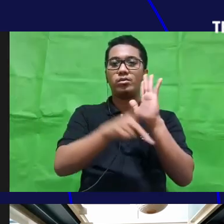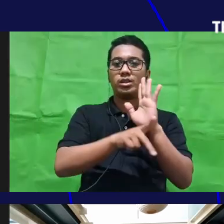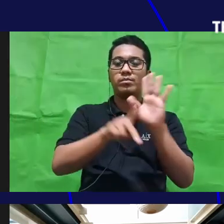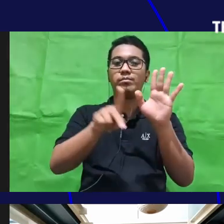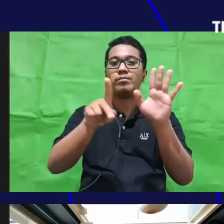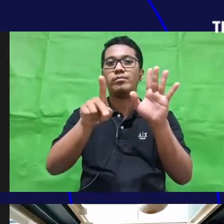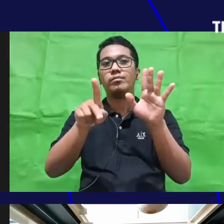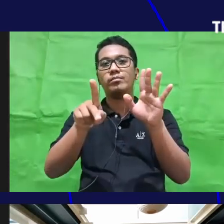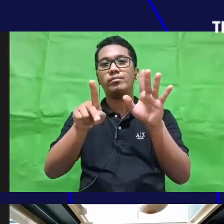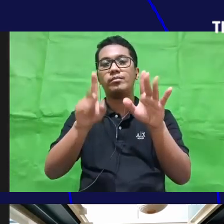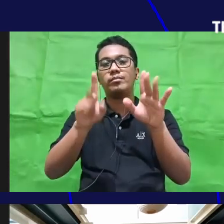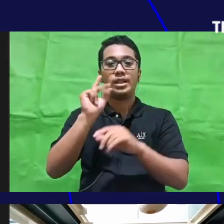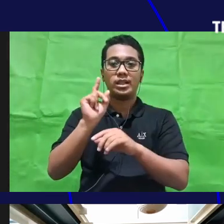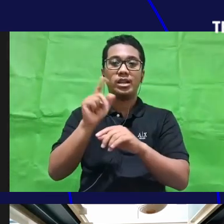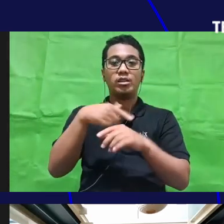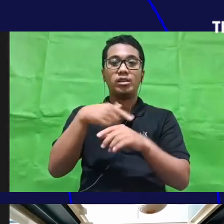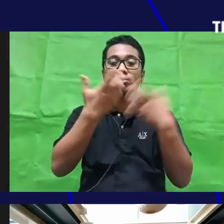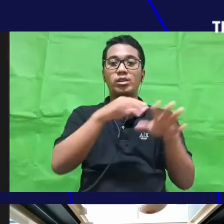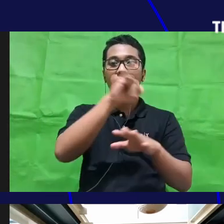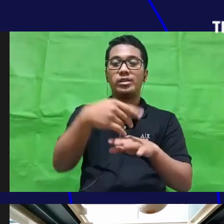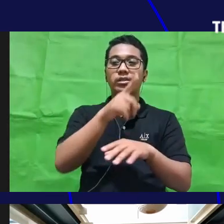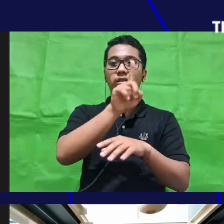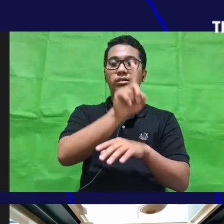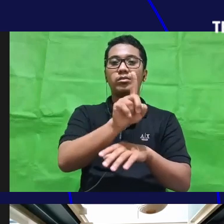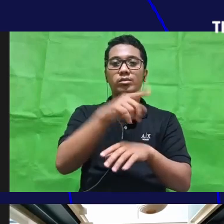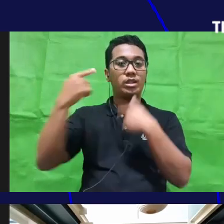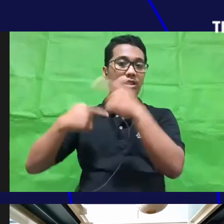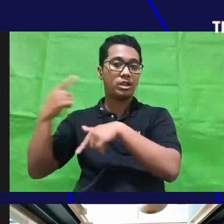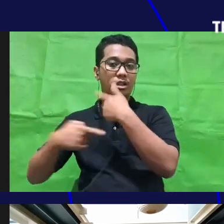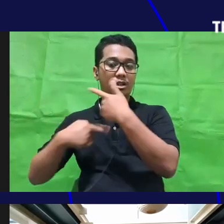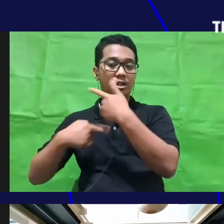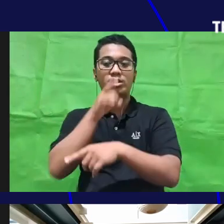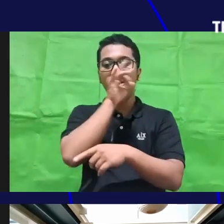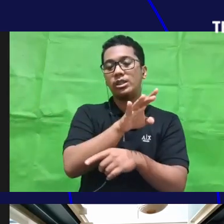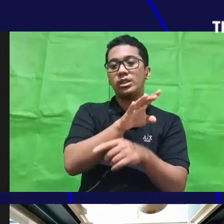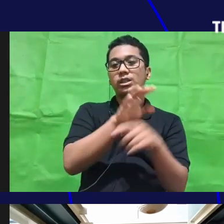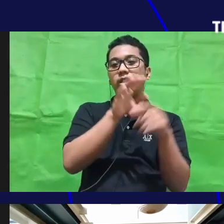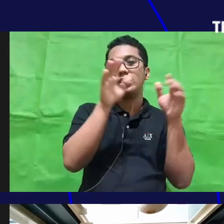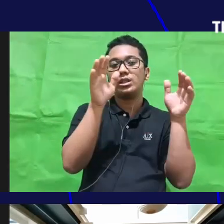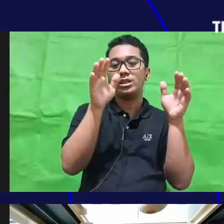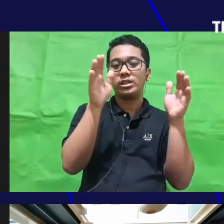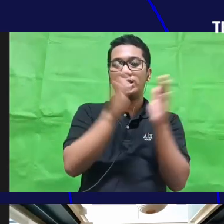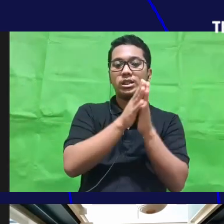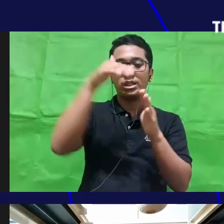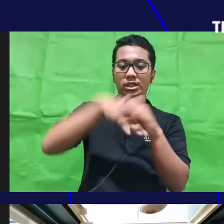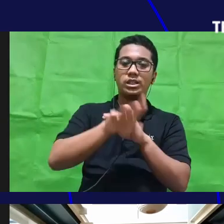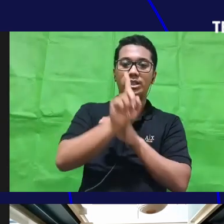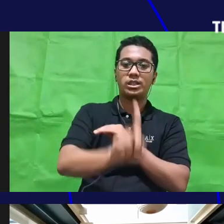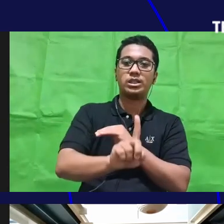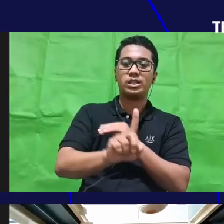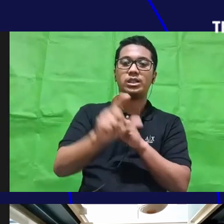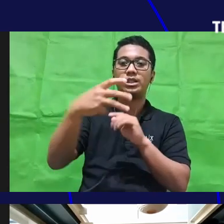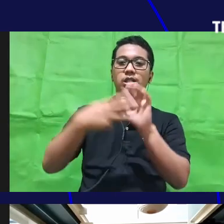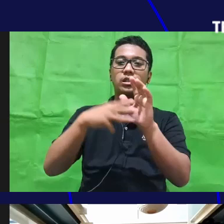menjadi sesuatu yang selalu dikritik gitu. Dan dalam hal ini kita di Cemeti juga dengan sadar ada hal